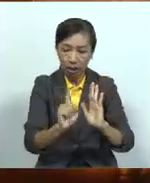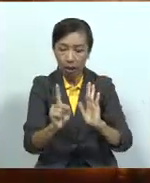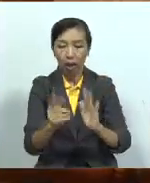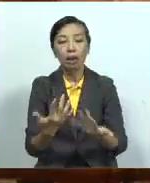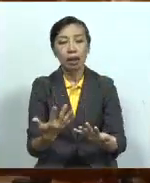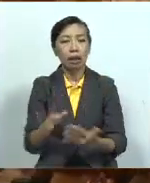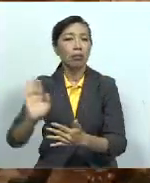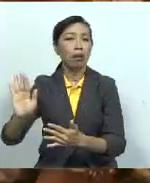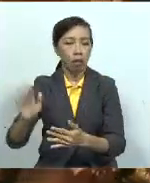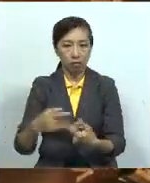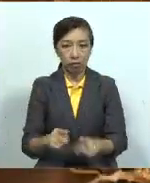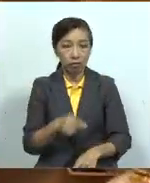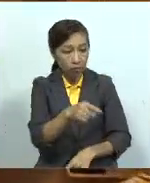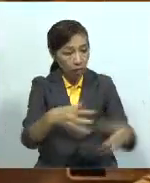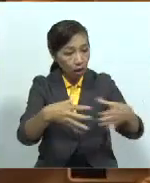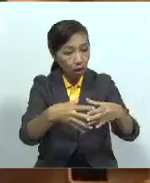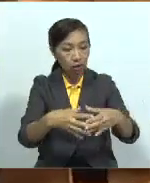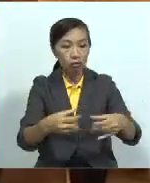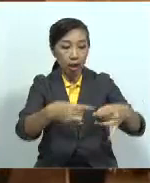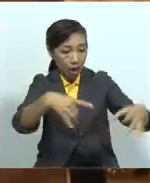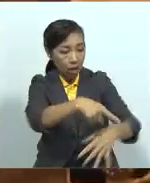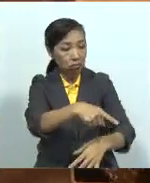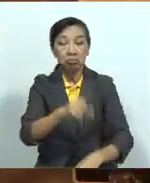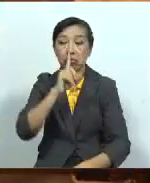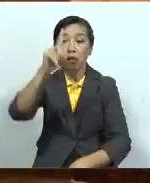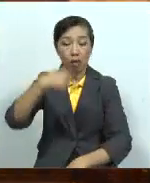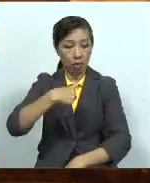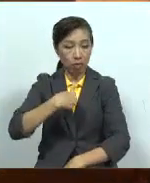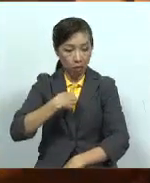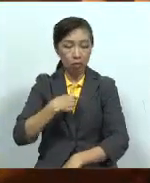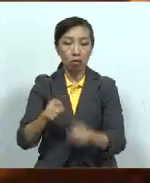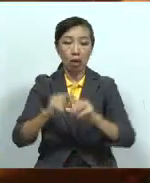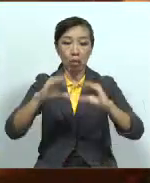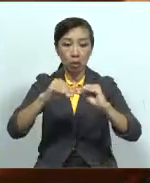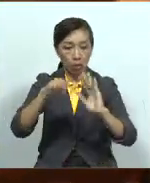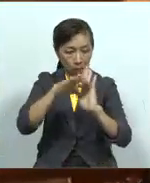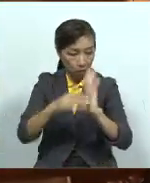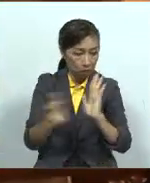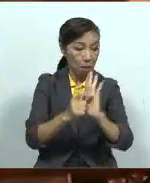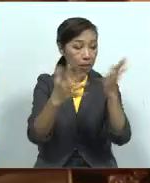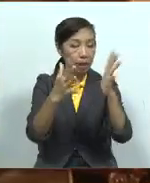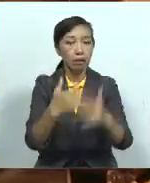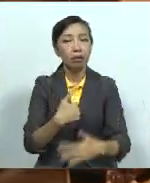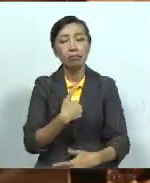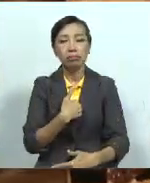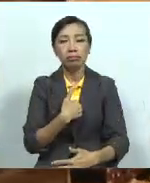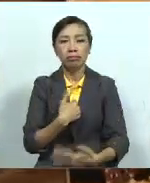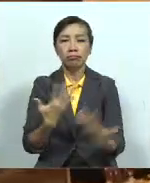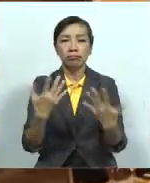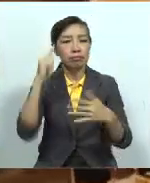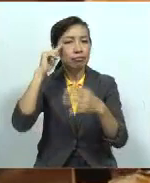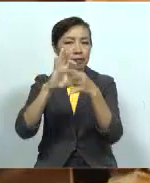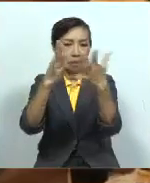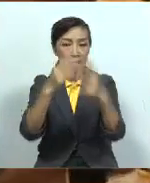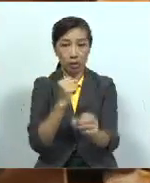ไม่กังวลเรื่องที่ฝ่ายค้านฟ้องดำเนินคดีกรณีที่ไม่บรรจุยติดังกล่าวพร้อมย้ำครับว่าการทำงานอย่างตรงไปตรงมาเนี่ยไม่มีรัฐบาล